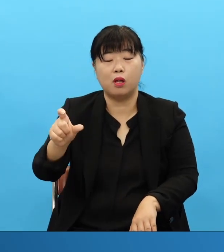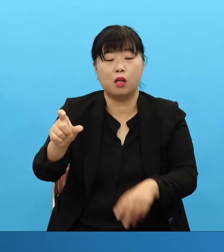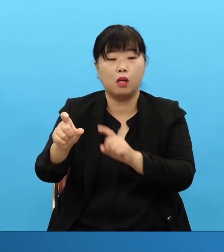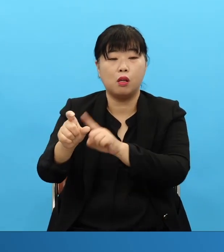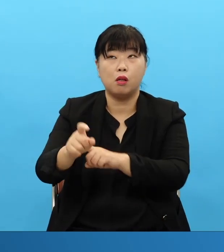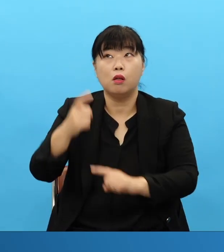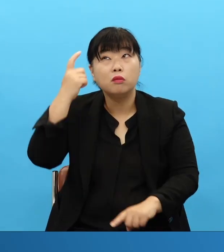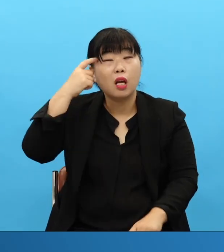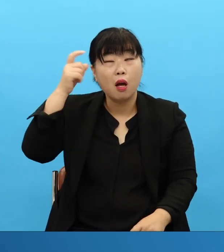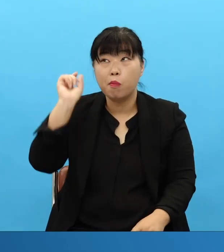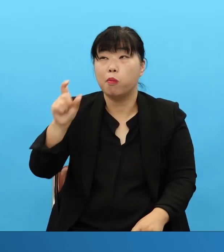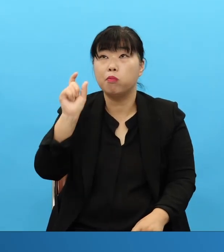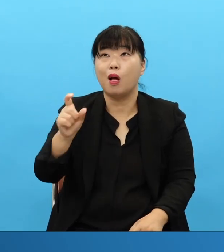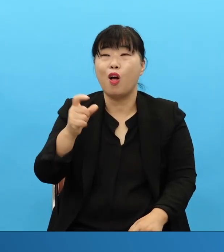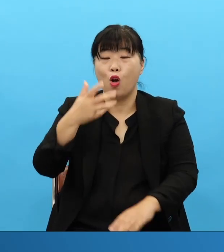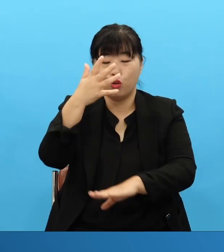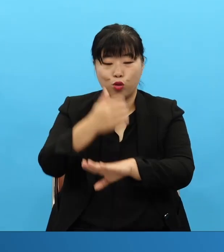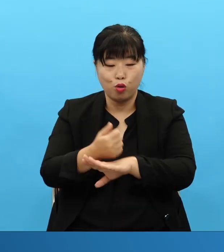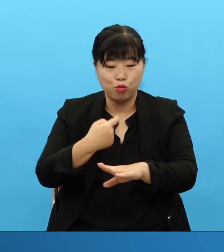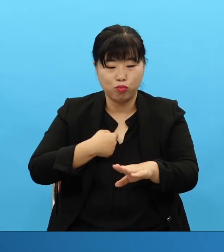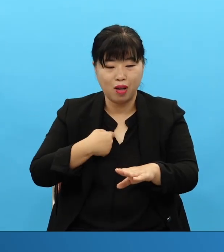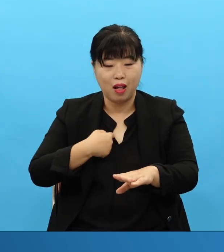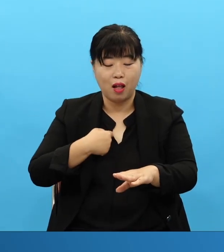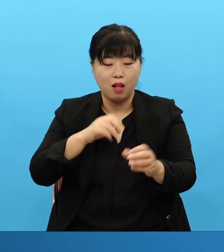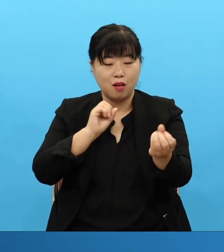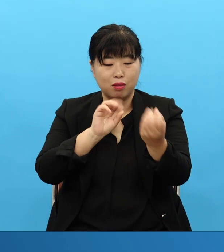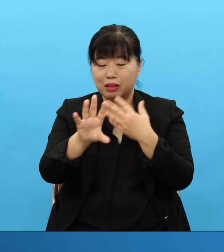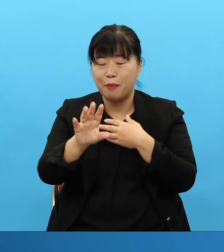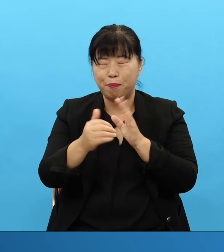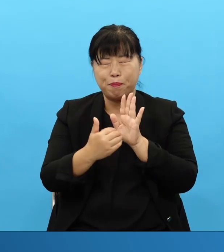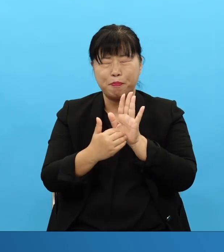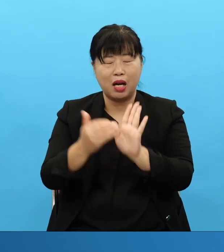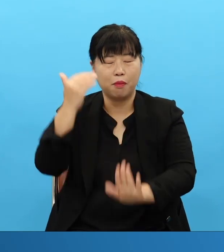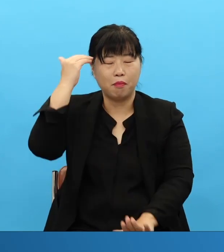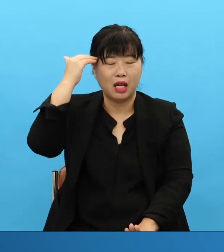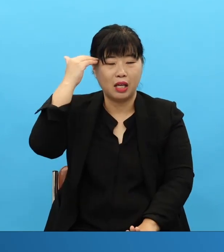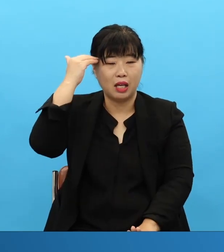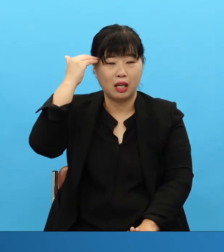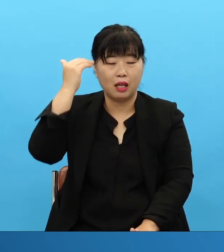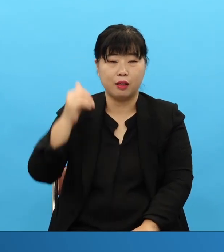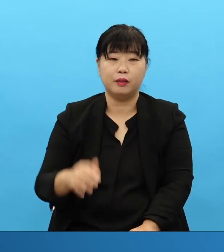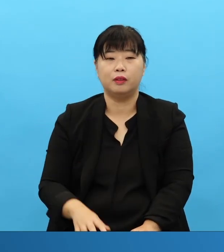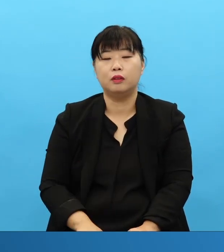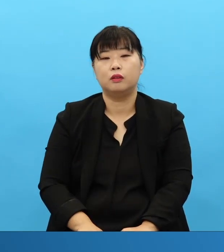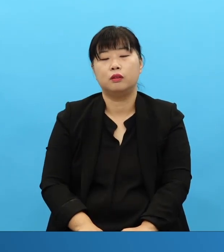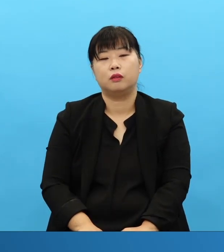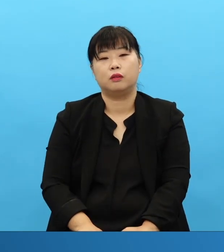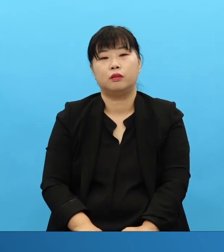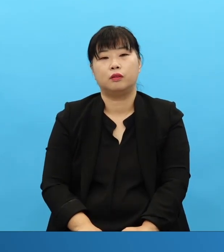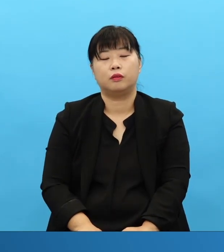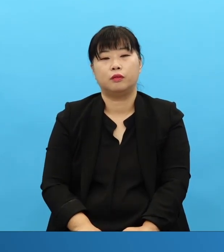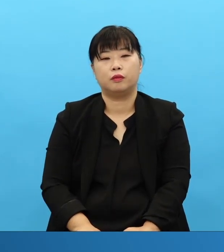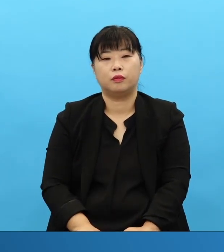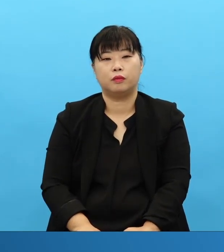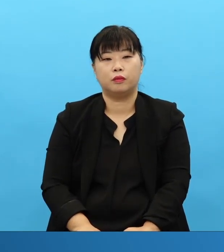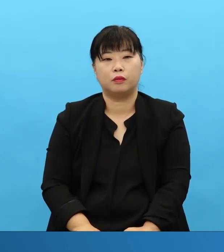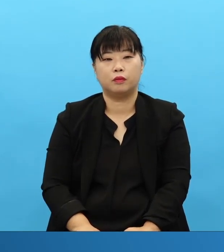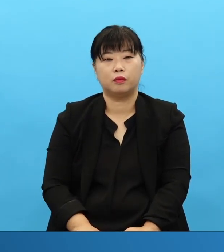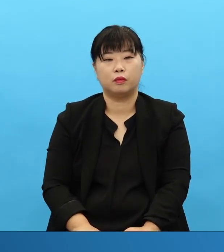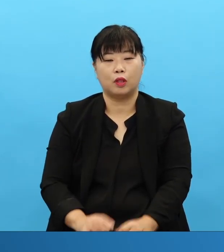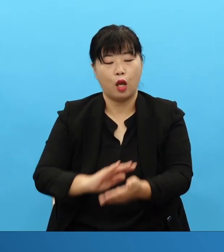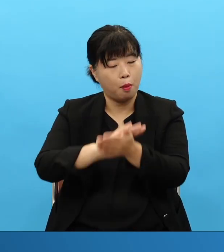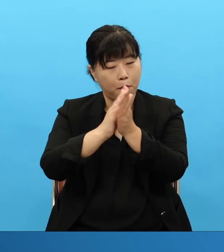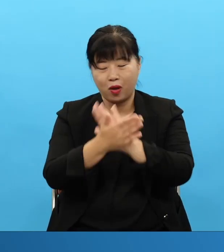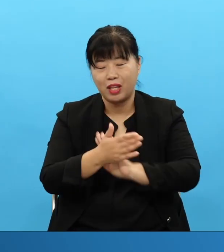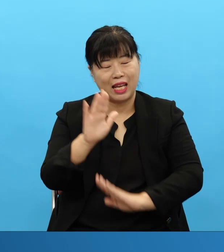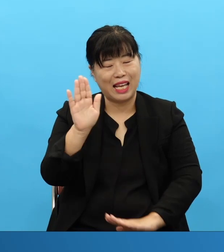축복이 어마어마합니다. Why? Because the blessings 그렇죠. reserved for you are tremendous. 그걸 놓치면 안 돼요. Do not lose hold of them. 그래서 변하는 게 아니고 갱신 빨리 해야 돼요. And